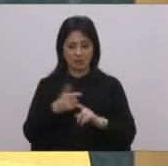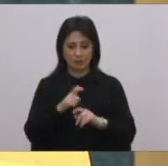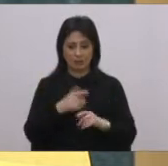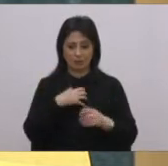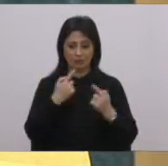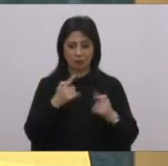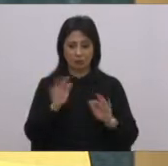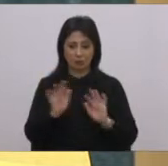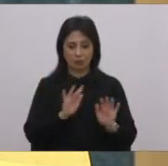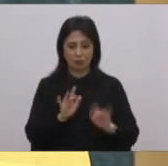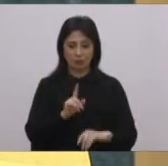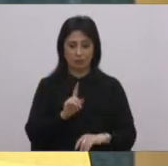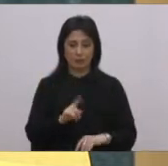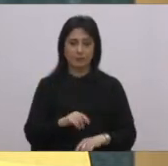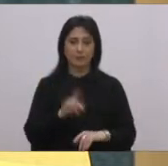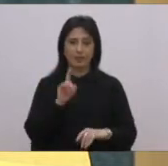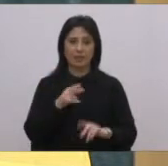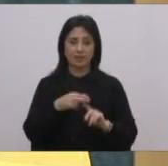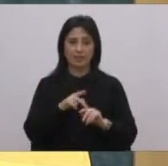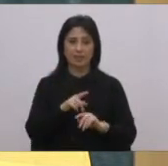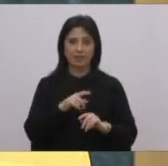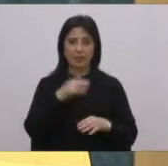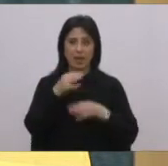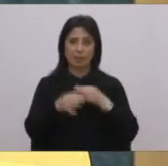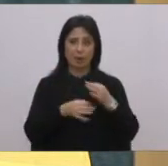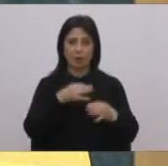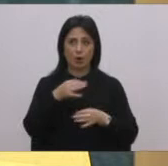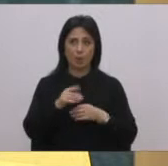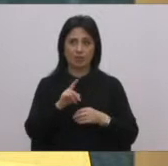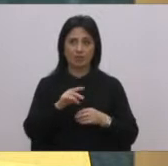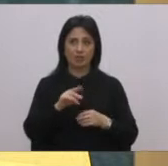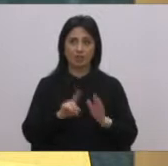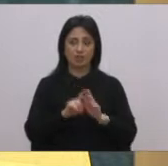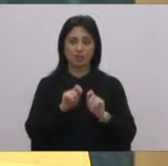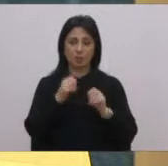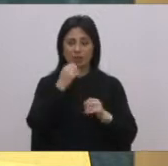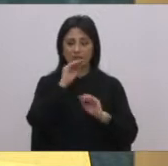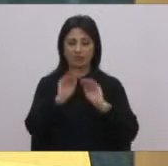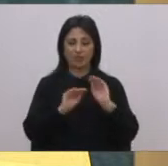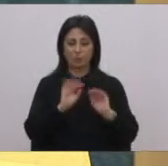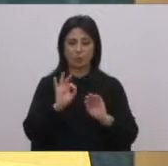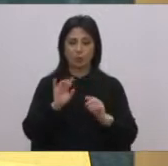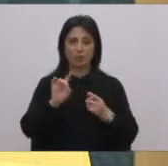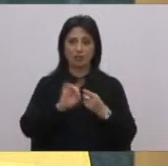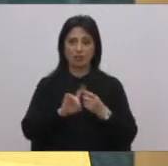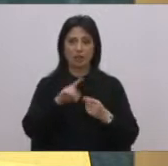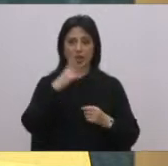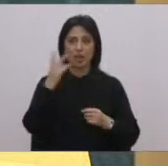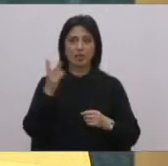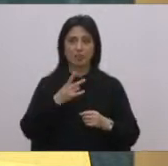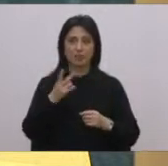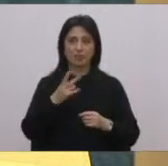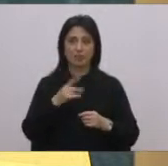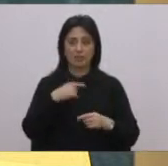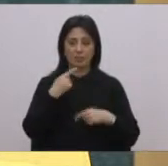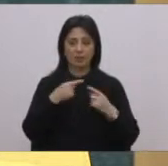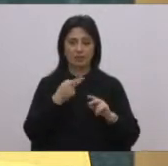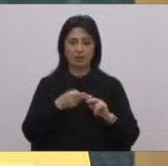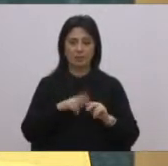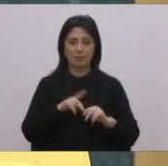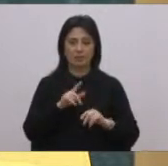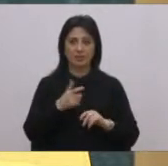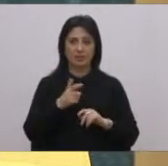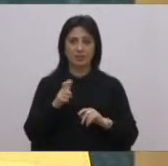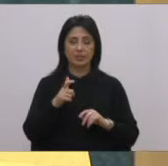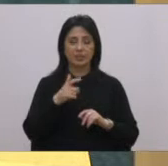ძალიან მნიშვნელოვანი ღონისძიება და ის გამოხმაურება, რაც შექმნილ ინფრასტრუქტურასთან დაკავშირებით იყო, რა თქმა უნდა, მეტყველებს იმ ძალიან